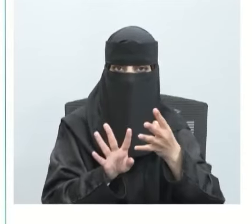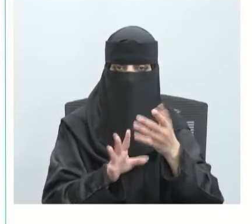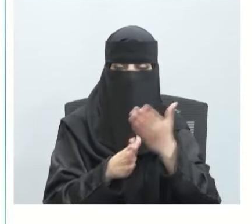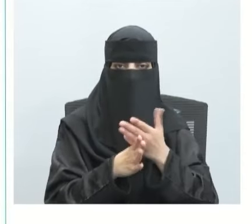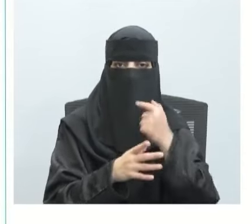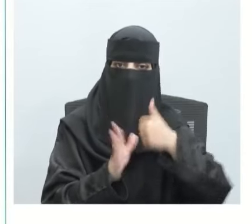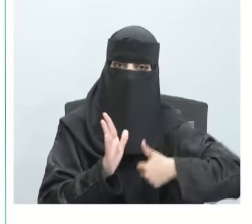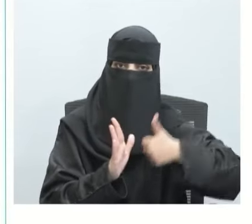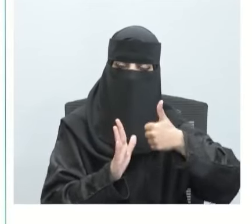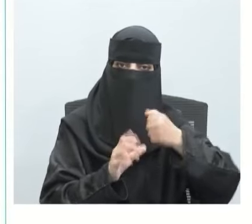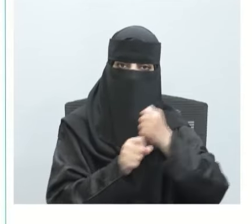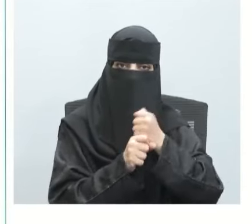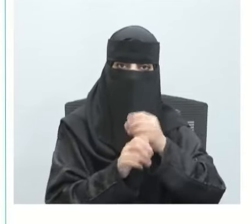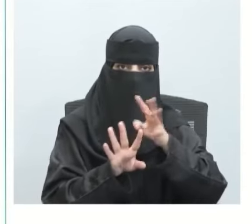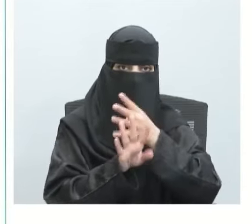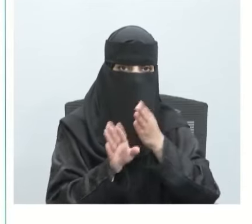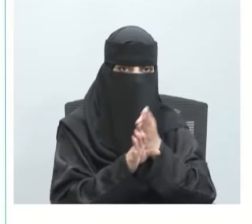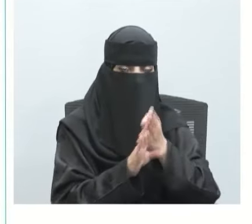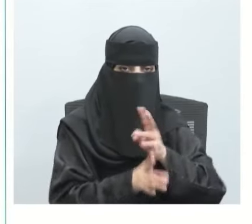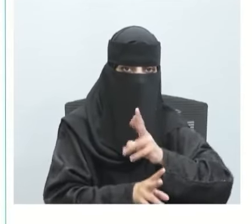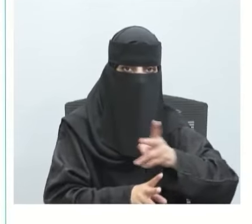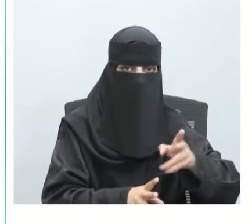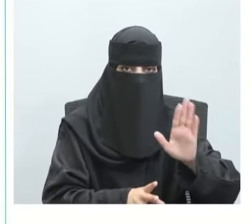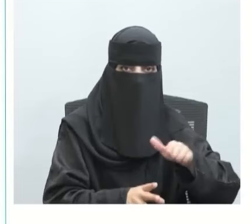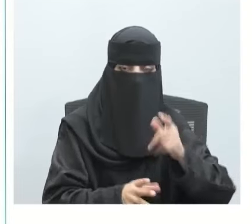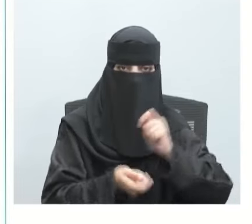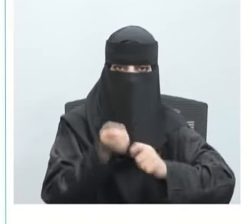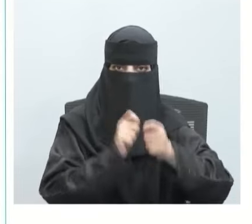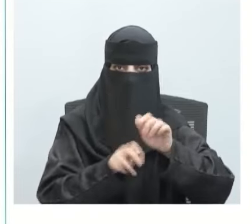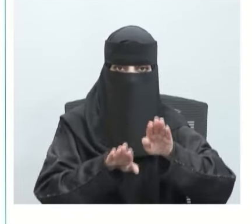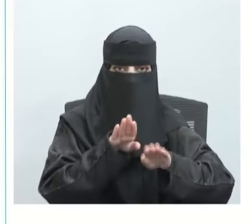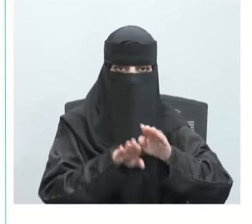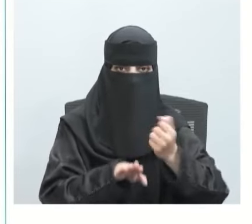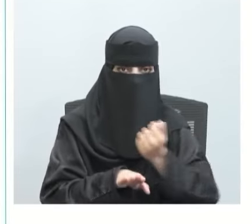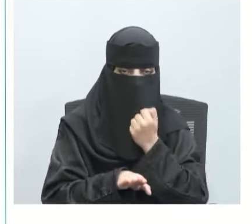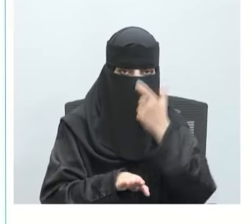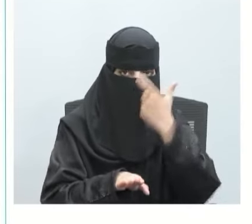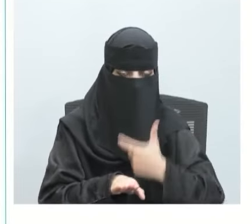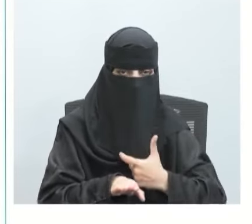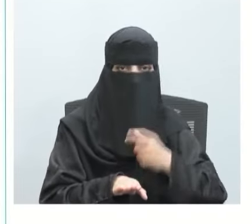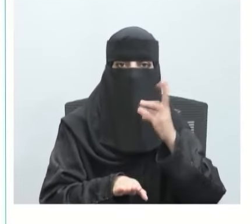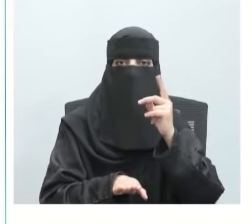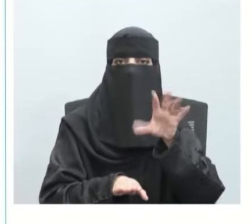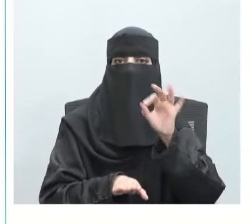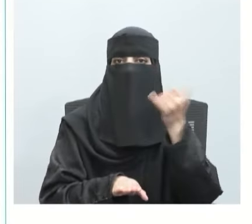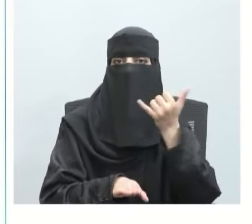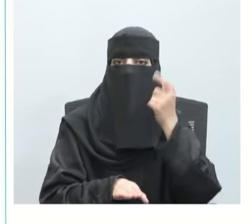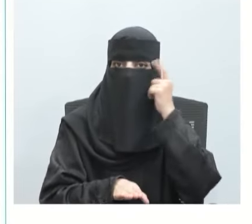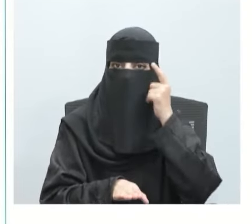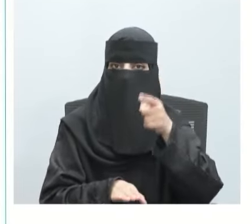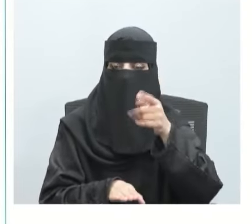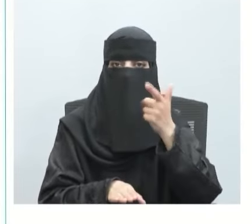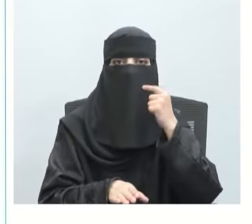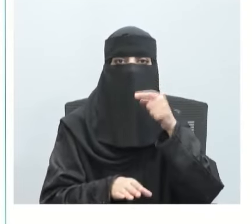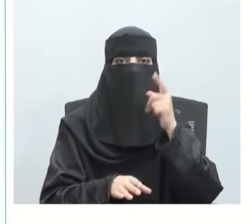بامكان استخدام طرق مختلفه لاعداد الميزانيه الشخصيه ولكن من المهم جدا كما